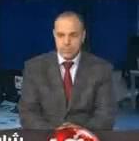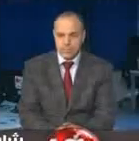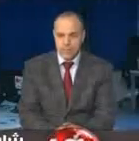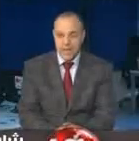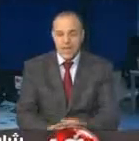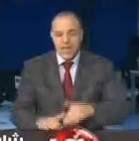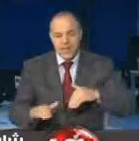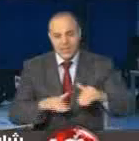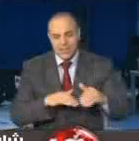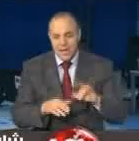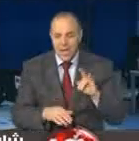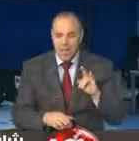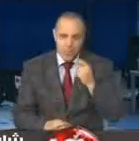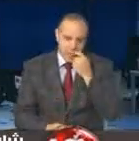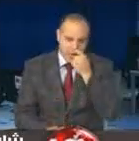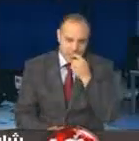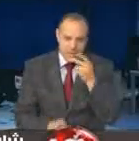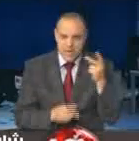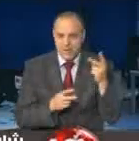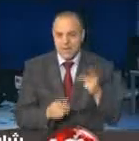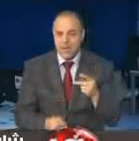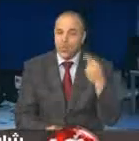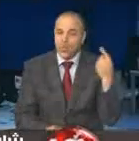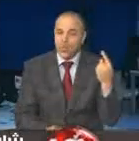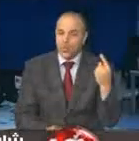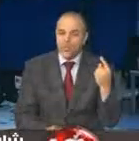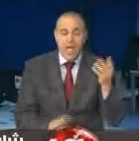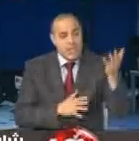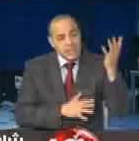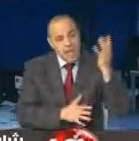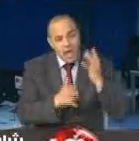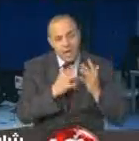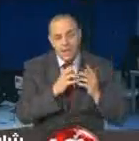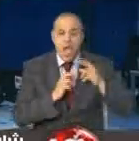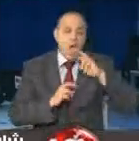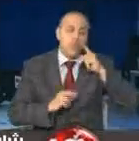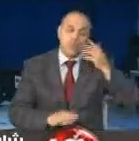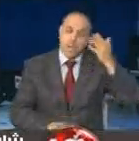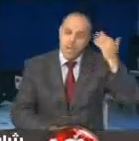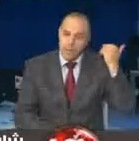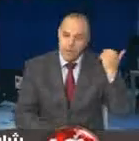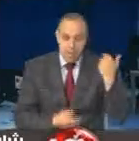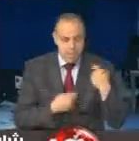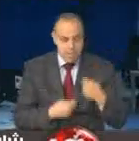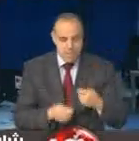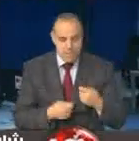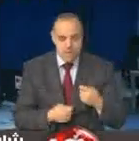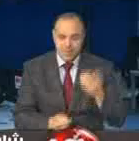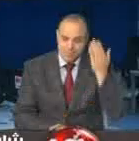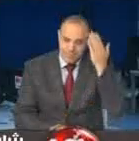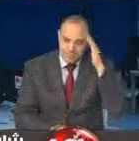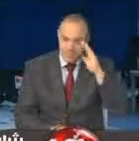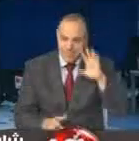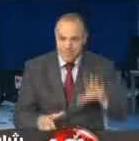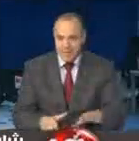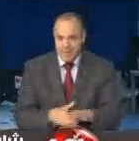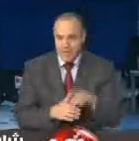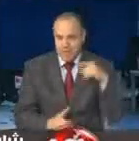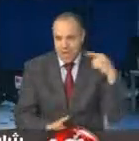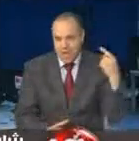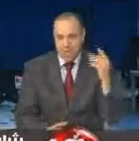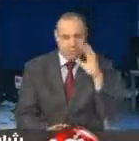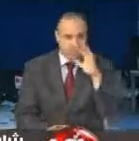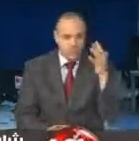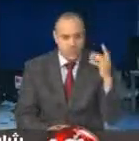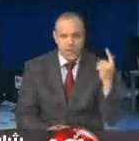في شارع الحبيب بورقيبة حضرت توزر عبر تقاليدها وعاداتها ترويجا وتعريفا بالمهرجان الدولي